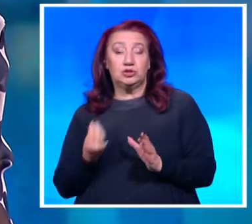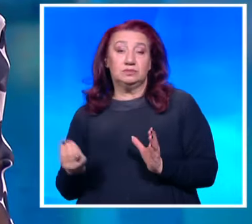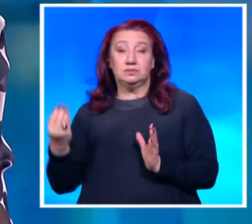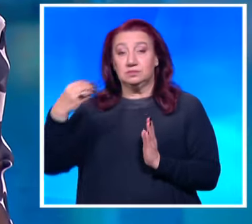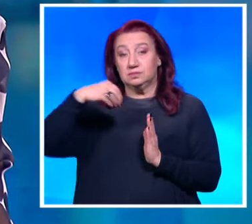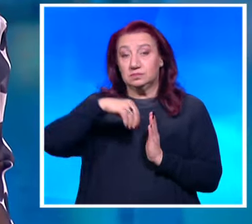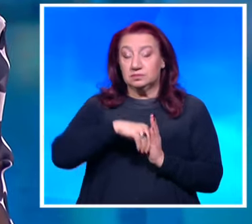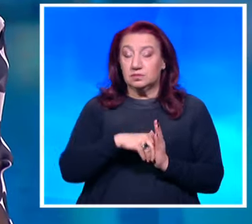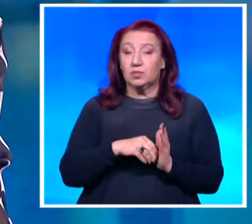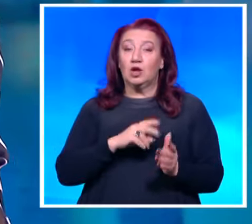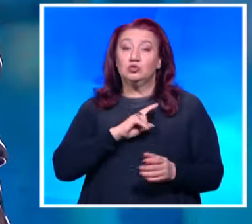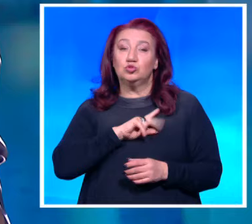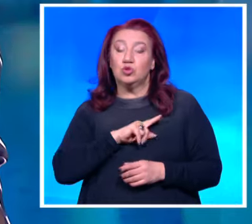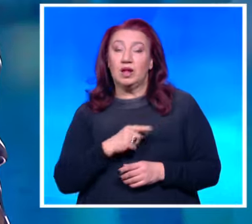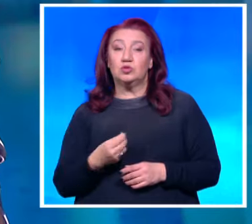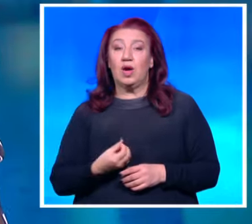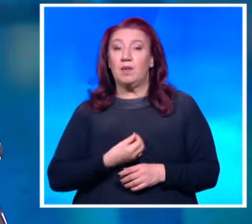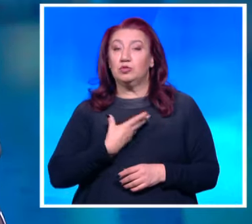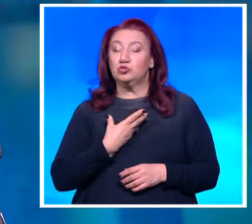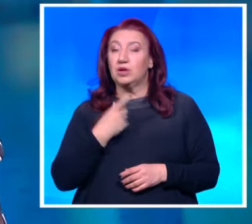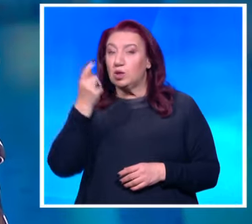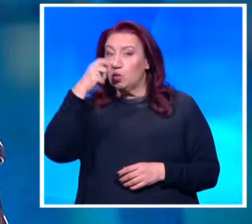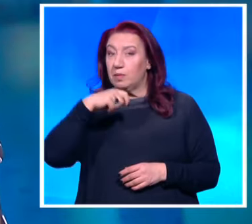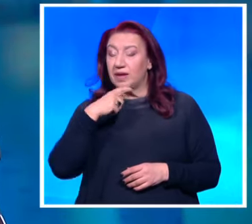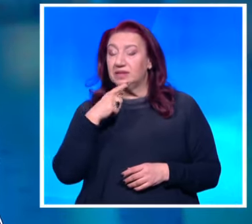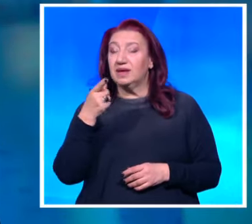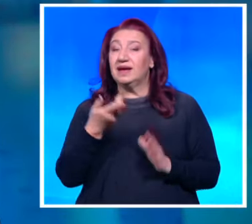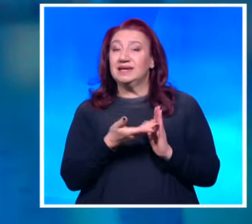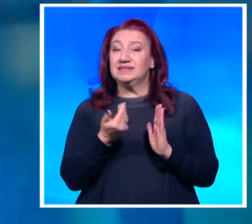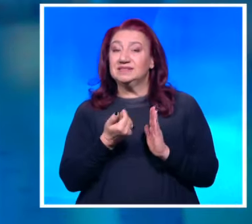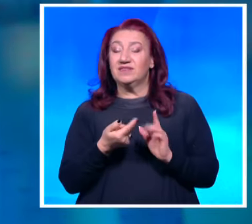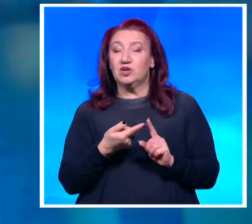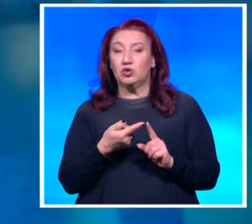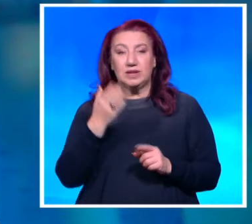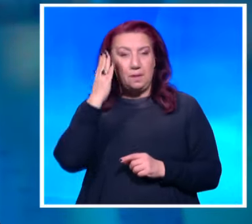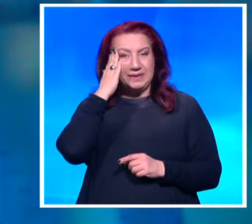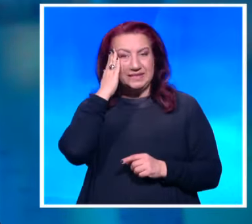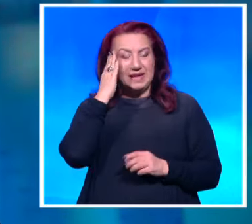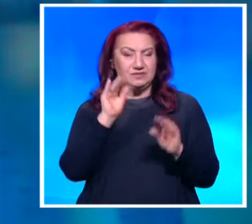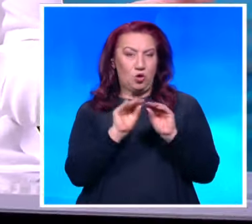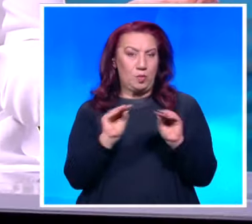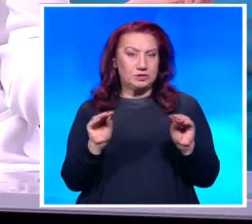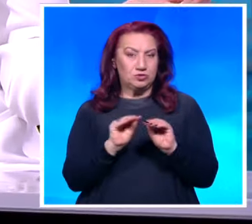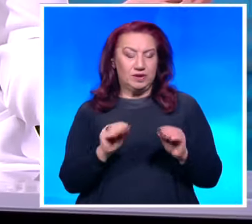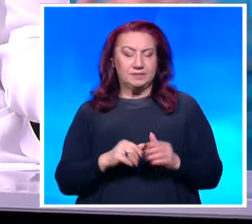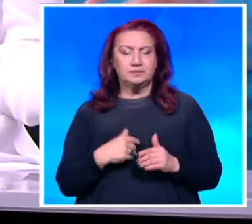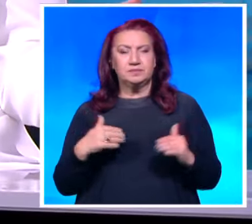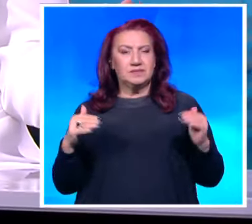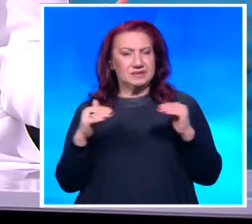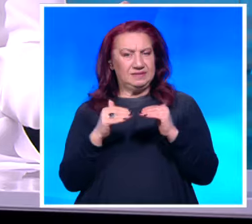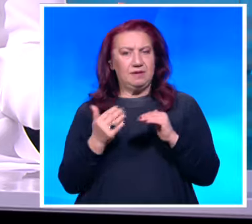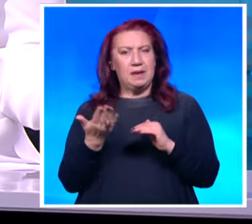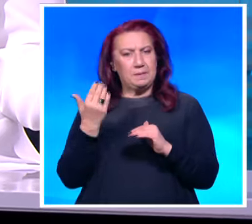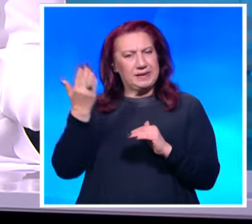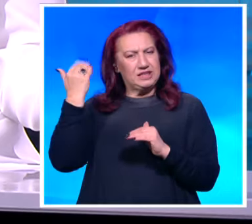социално-емоционалните умения в изискванията на Министерството на образованието. И на финала на нашия разговор, ако сравним с предходни години, как се